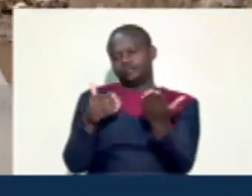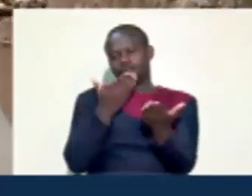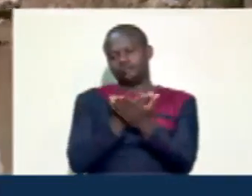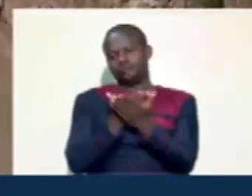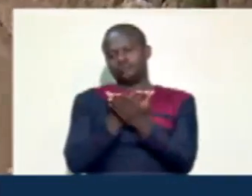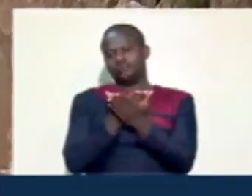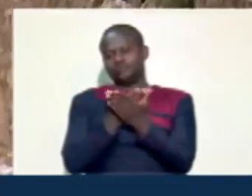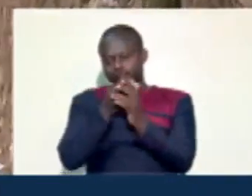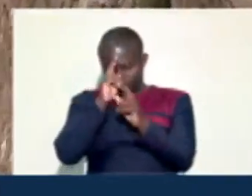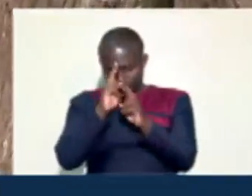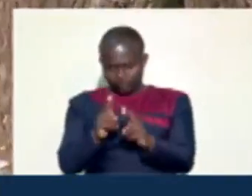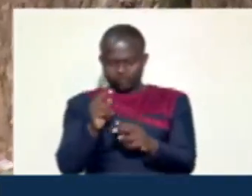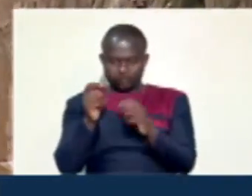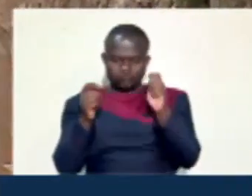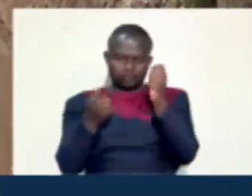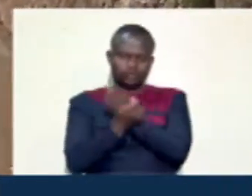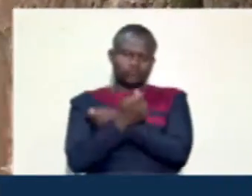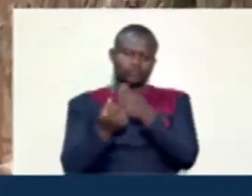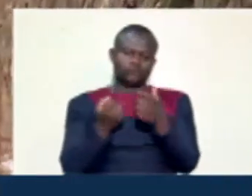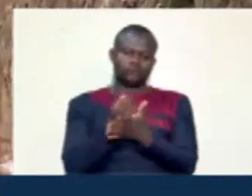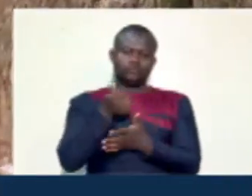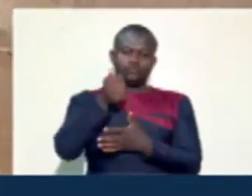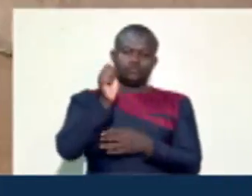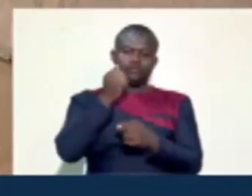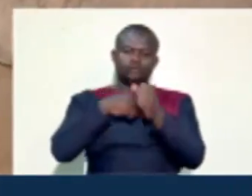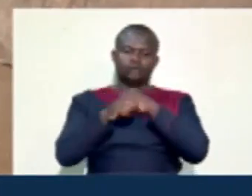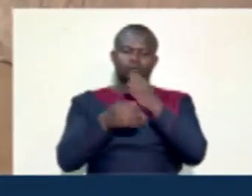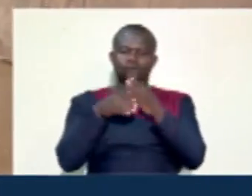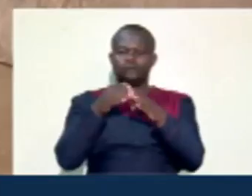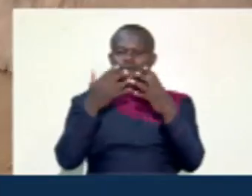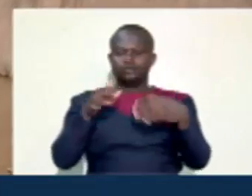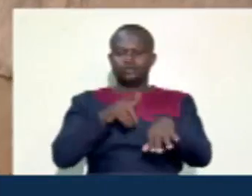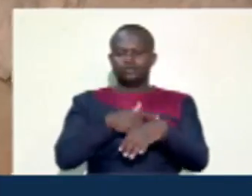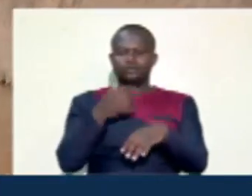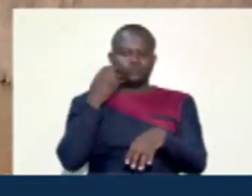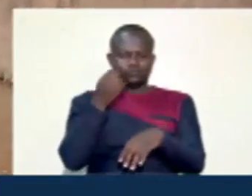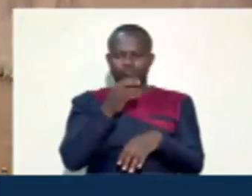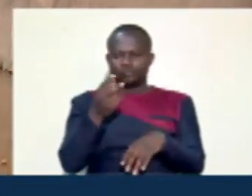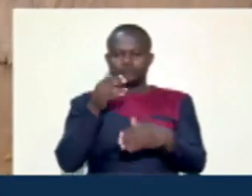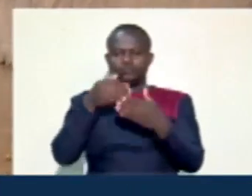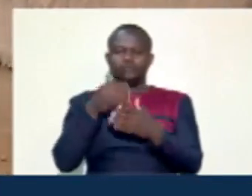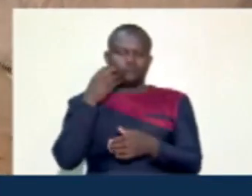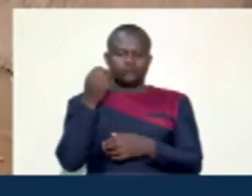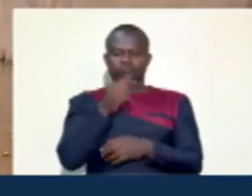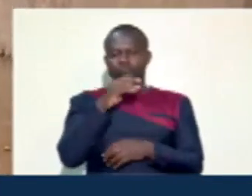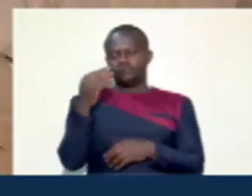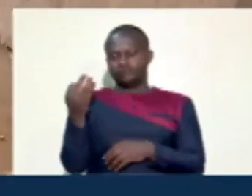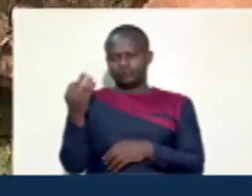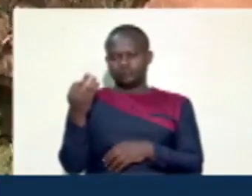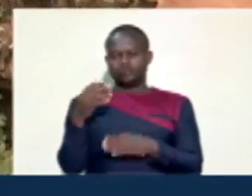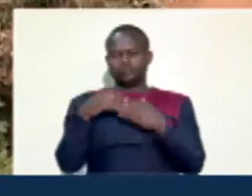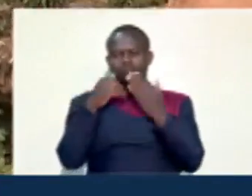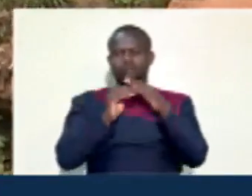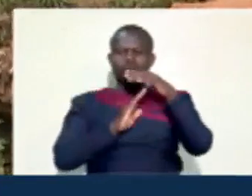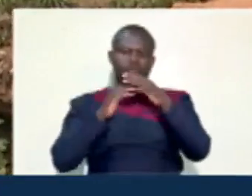basabwe kuzubahiriza impinduka zizaterwa n'iyo mirimo izamara igihe kiri hagati y'amezi abiri n'amezi atatu. Umuyobozi